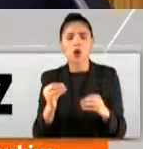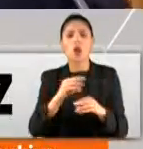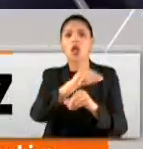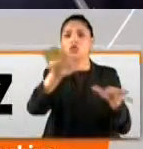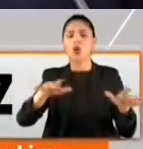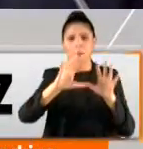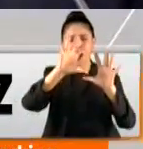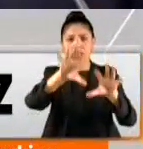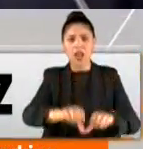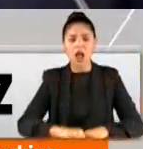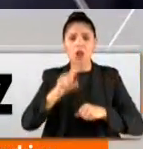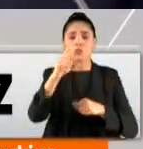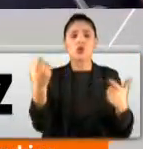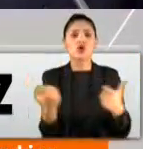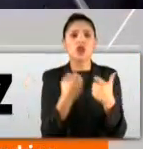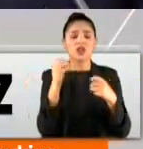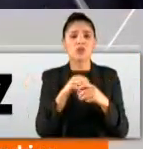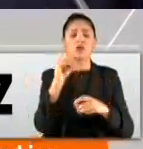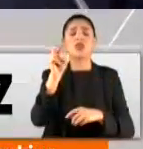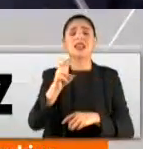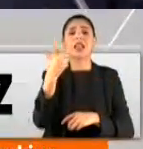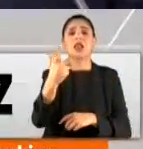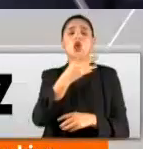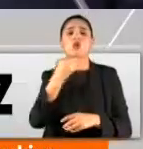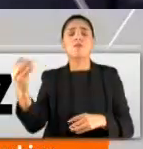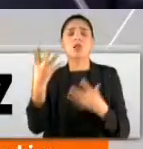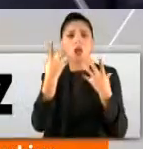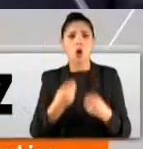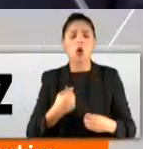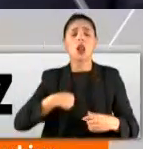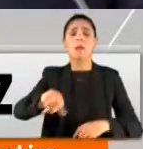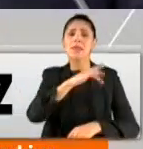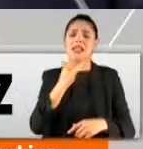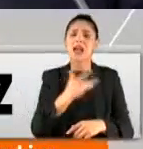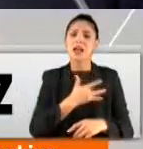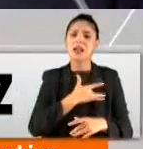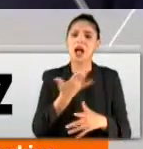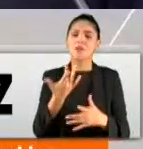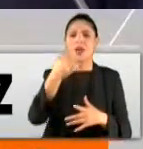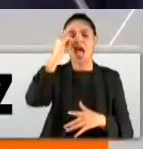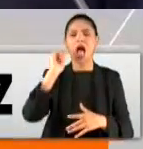Bu çatışmada 83 milyon olarak yüreğimiz